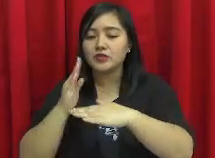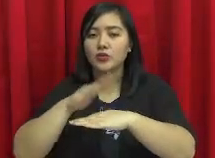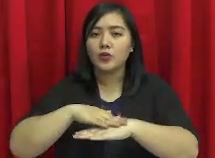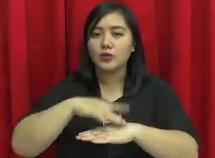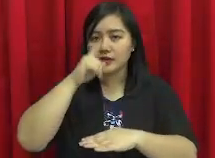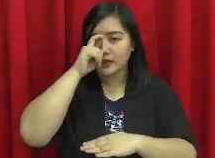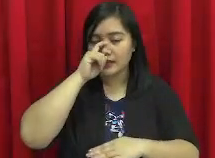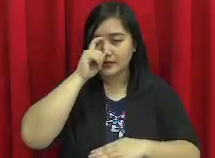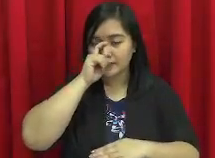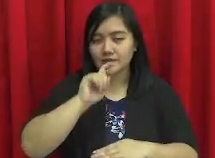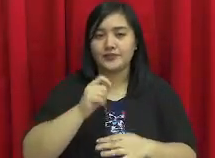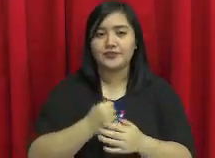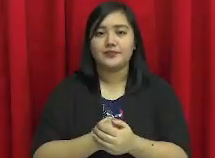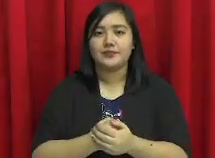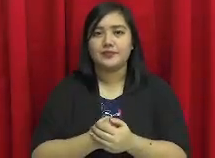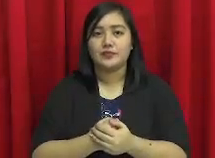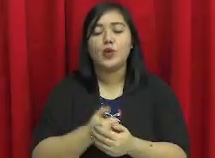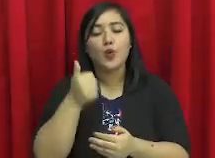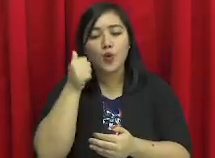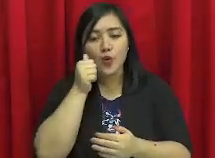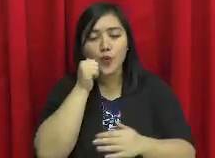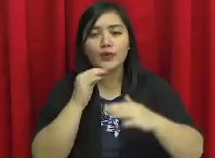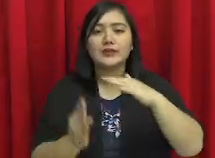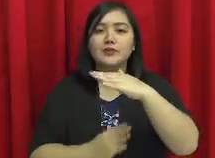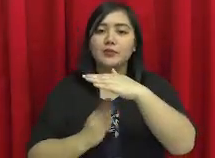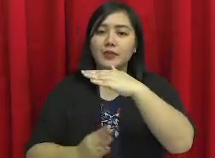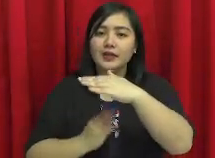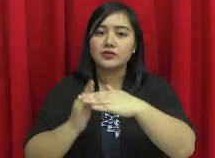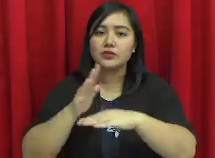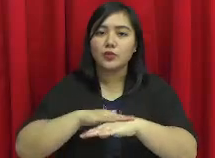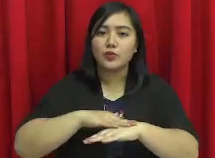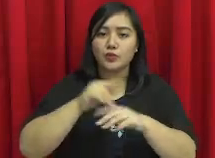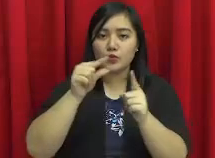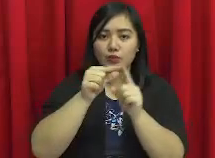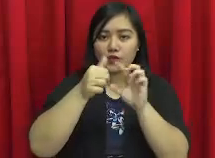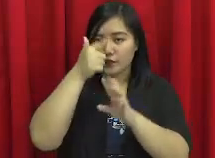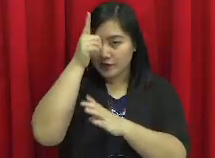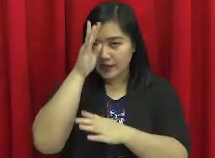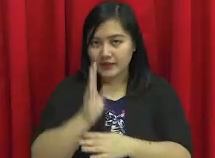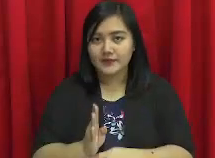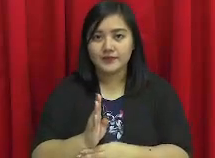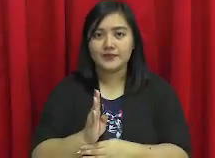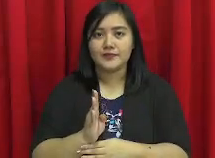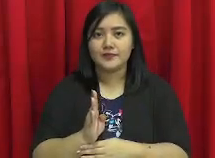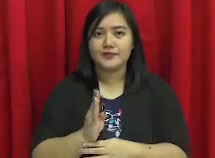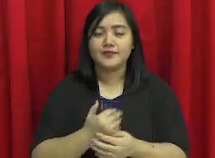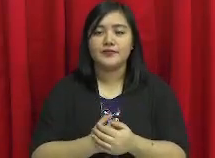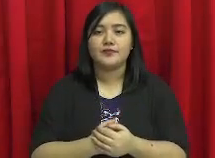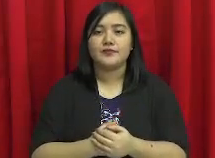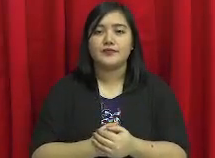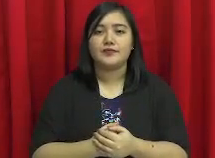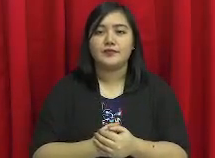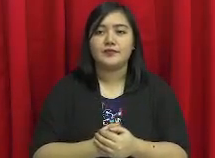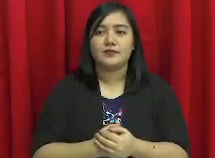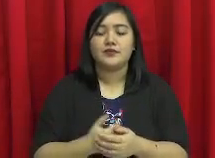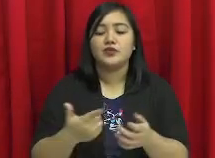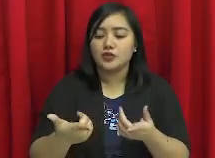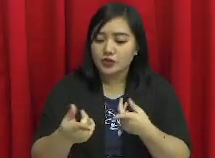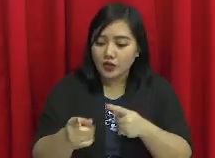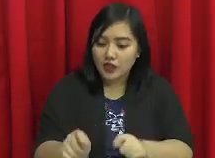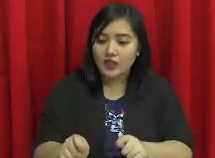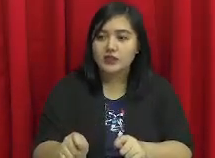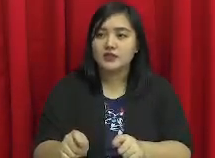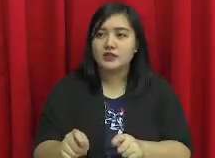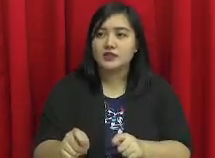at sa anak, lagi tayong sa Diyos. Alright? Mm. Lagi tayo sa Bible na ito. Tumawag at kumapit, lumapit